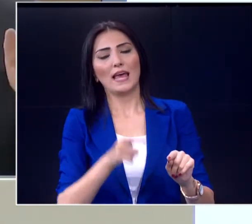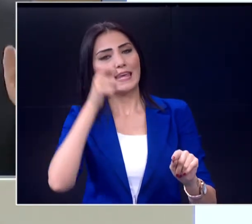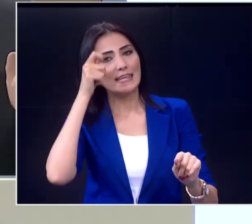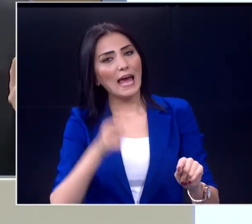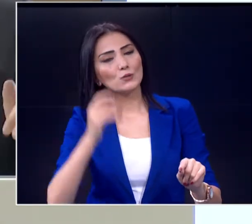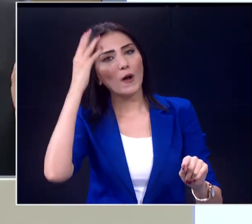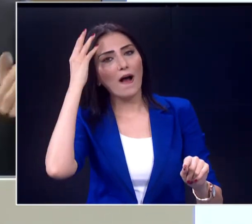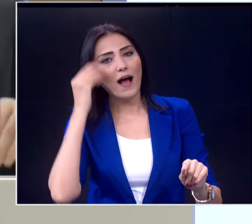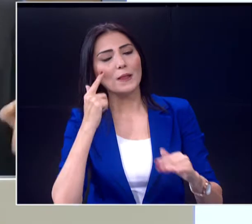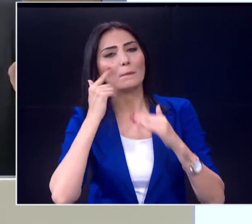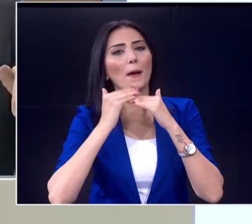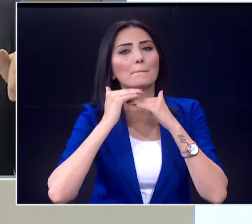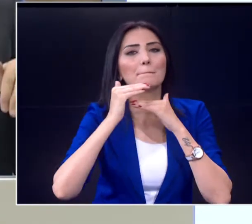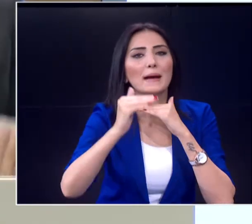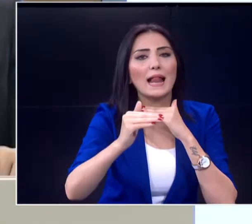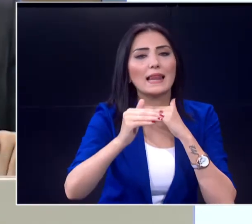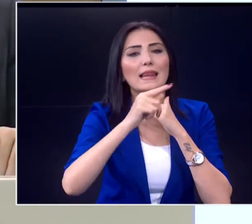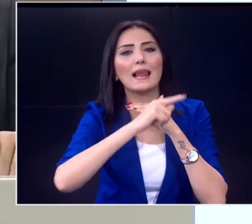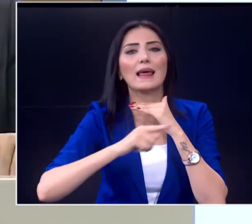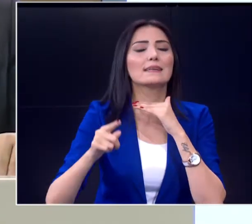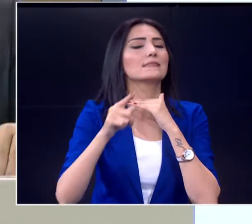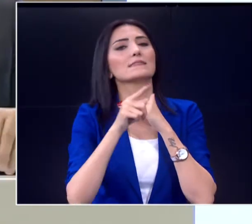Gerçek anlamda millet iradesinin